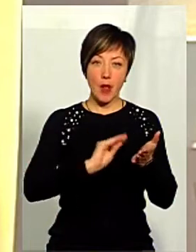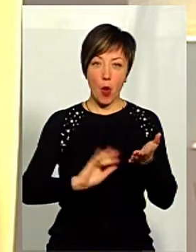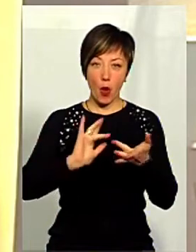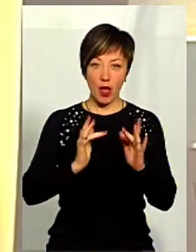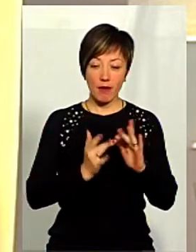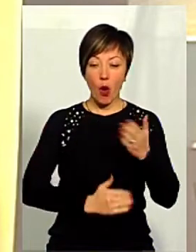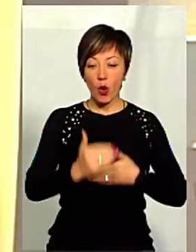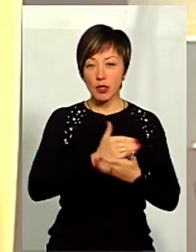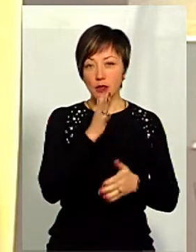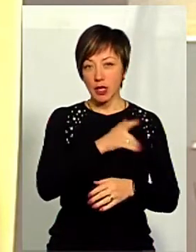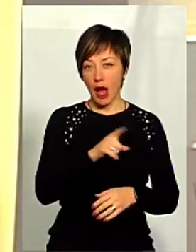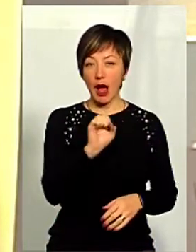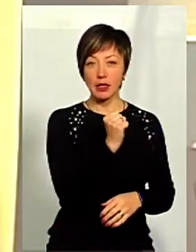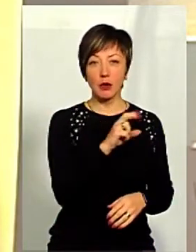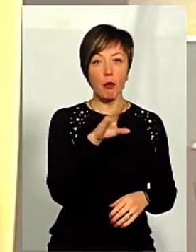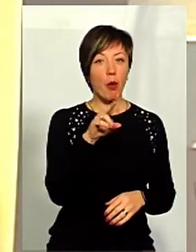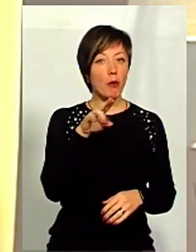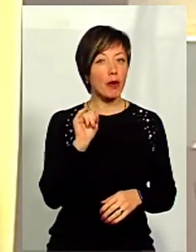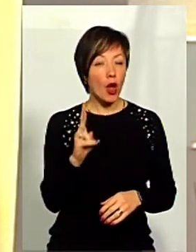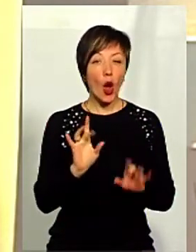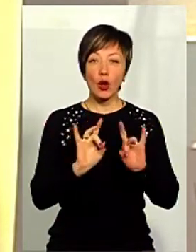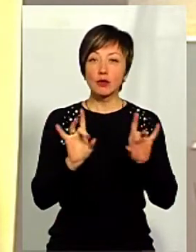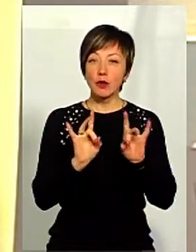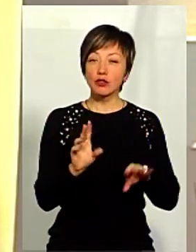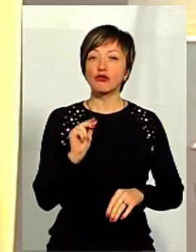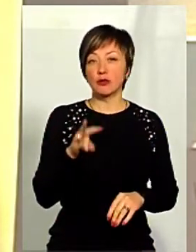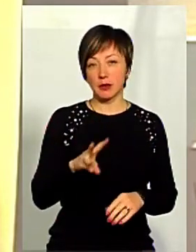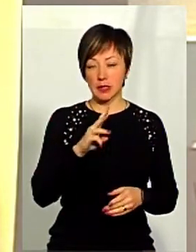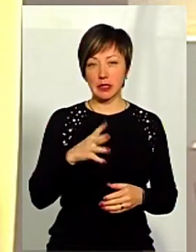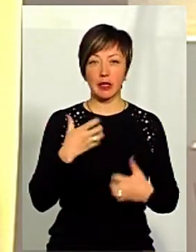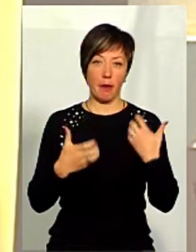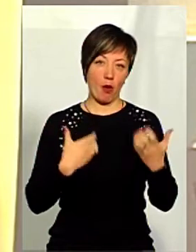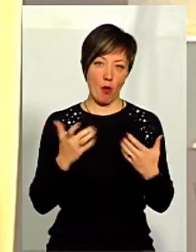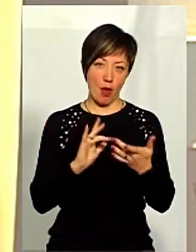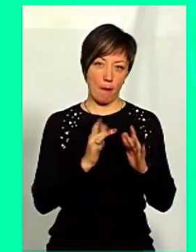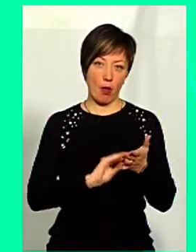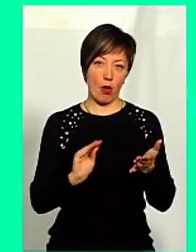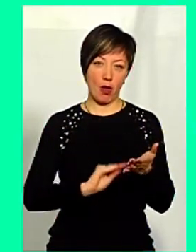останнім часом, і Андрій Попок розповів, чим же ж занепокоєні блогери.